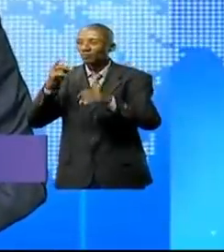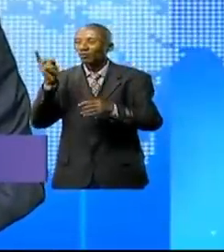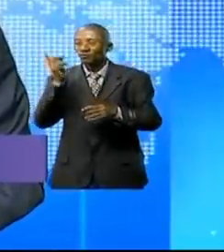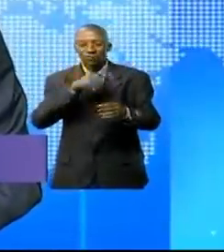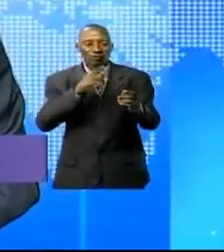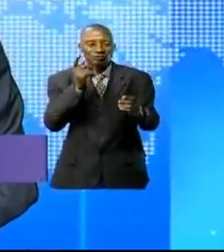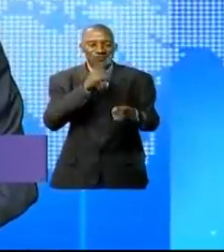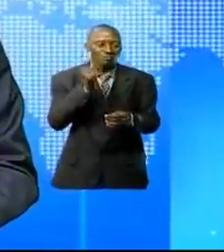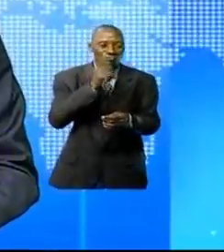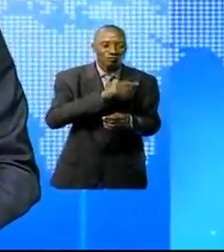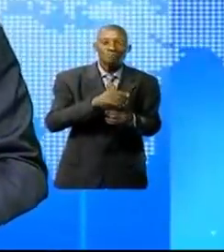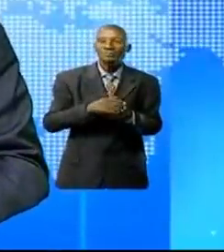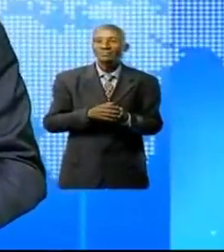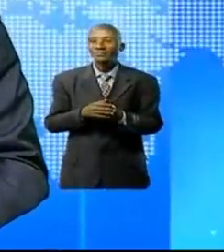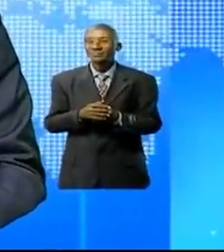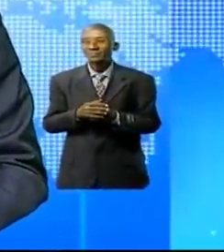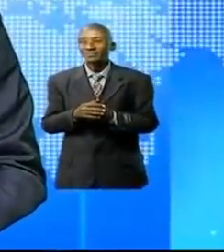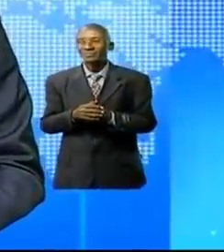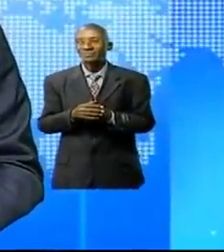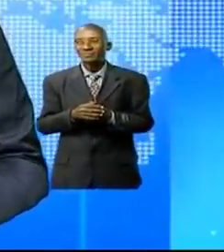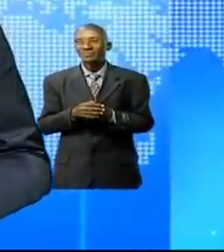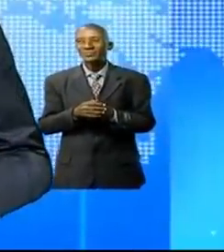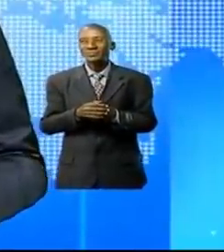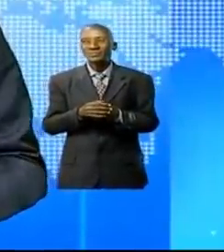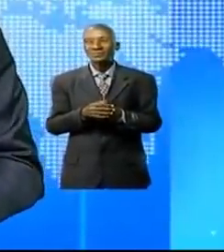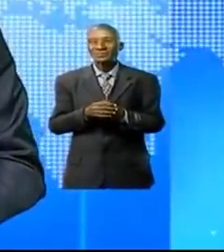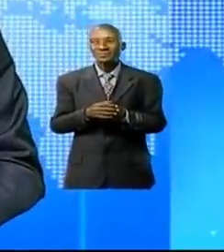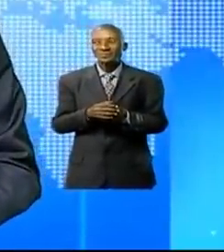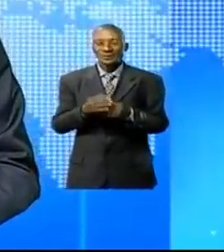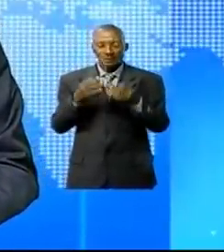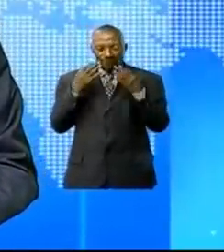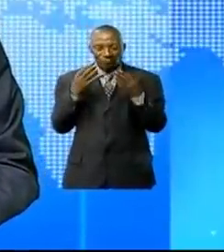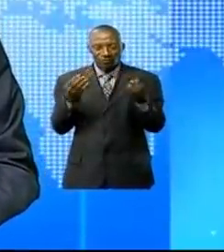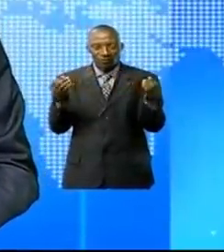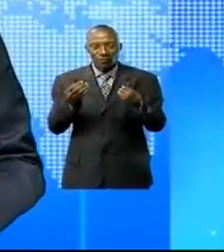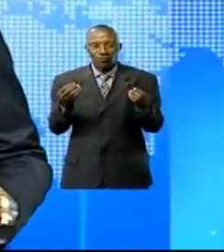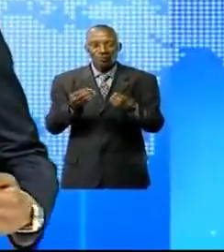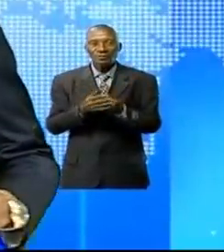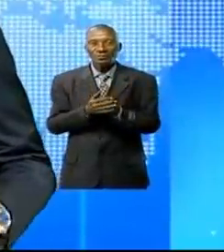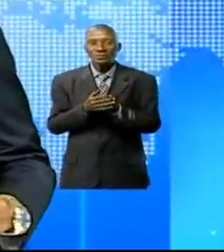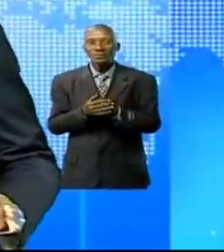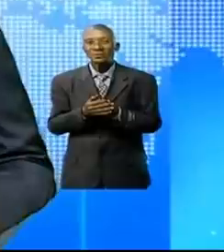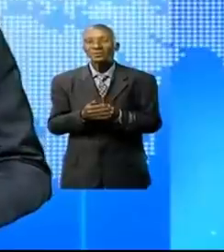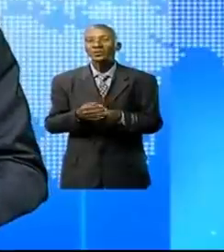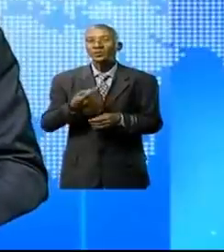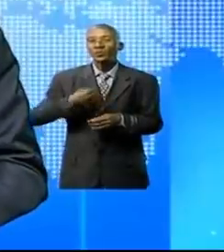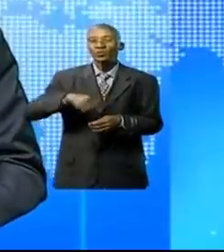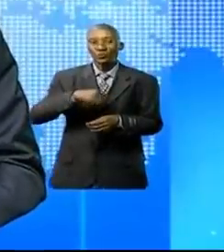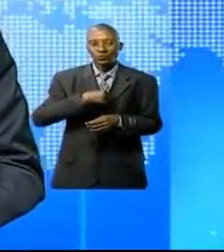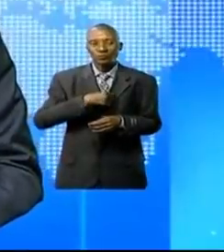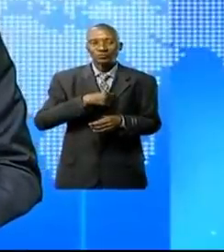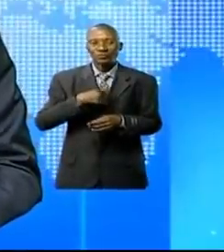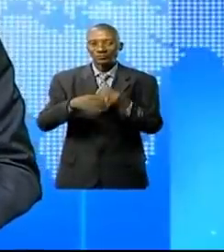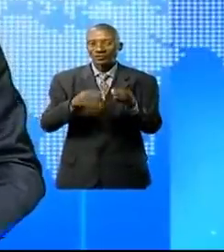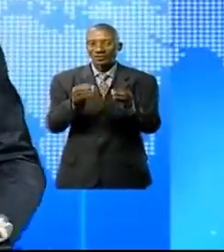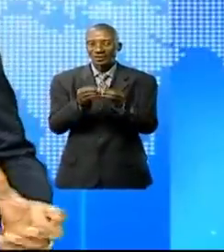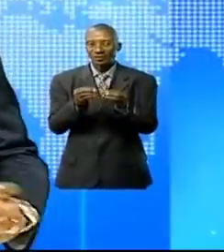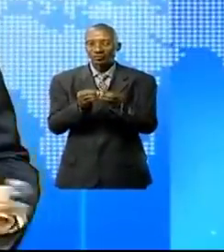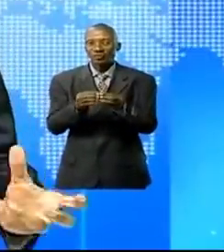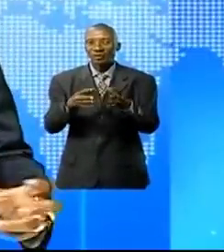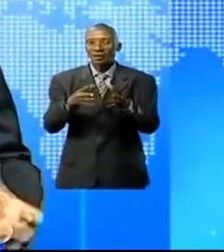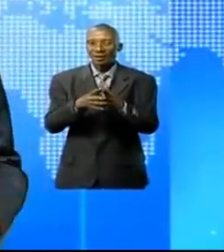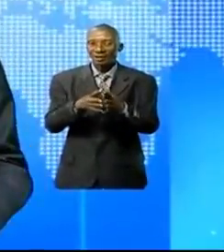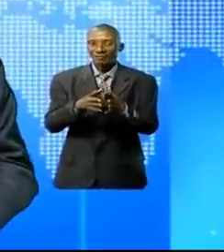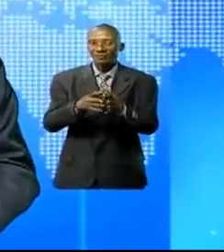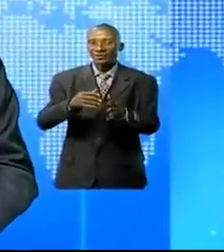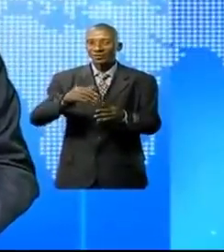et 15 millions d'habitants. Donc toute la population a pris les stations d'assaut pour essayer de s'approvisionner. Et ça a causé ce